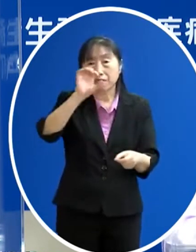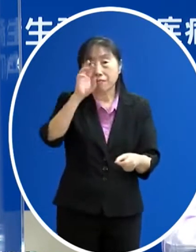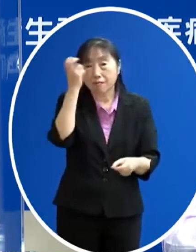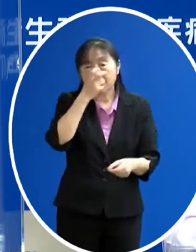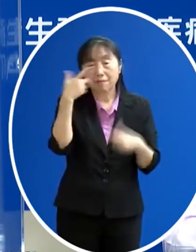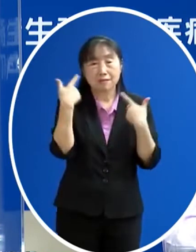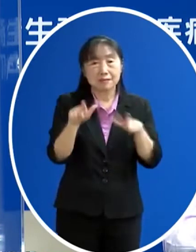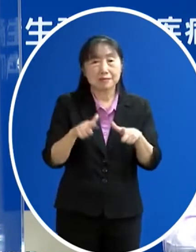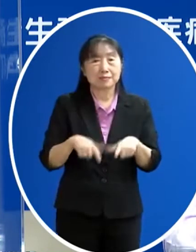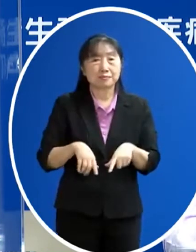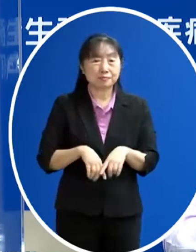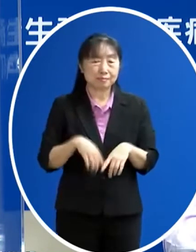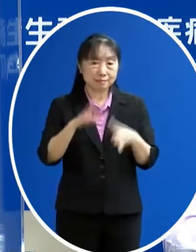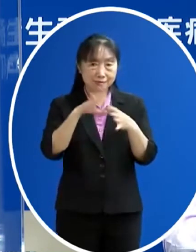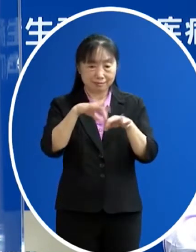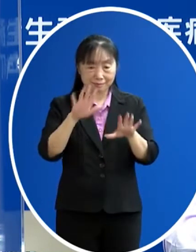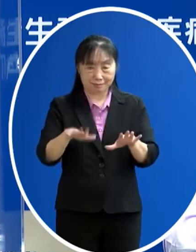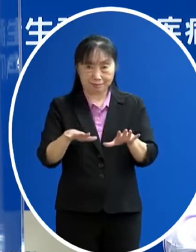的